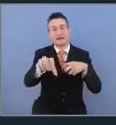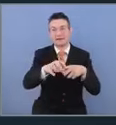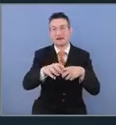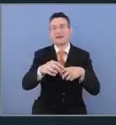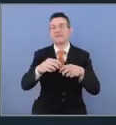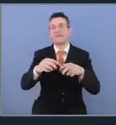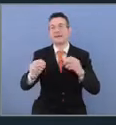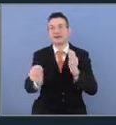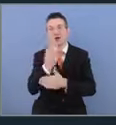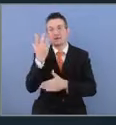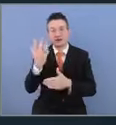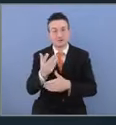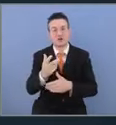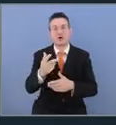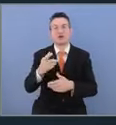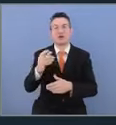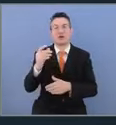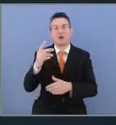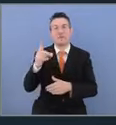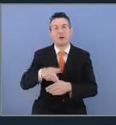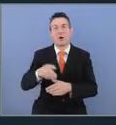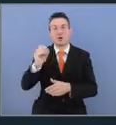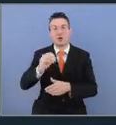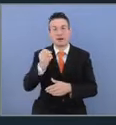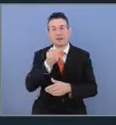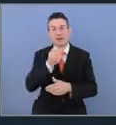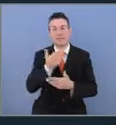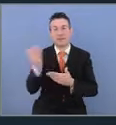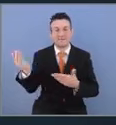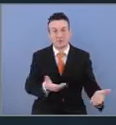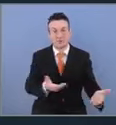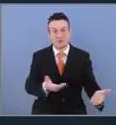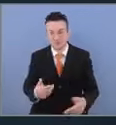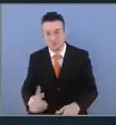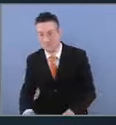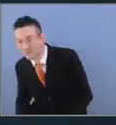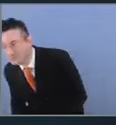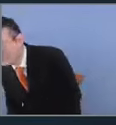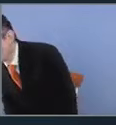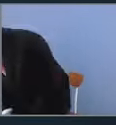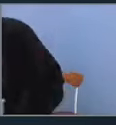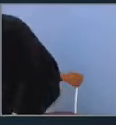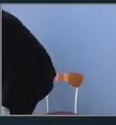Ornelli. Buongiorno e benvenuto, assessore. Buongiorno a tutte e a tutti.